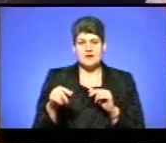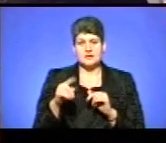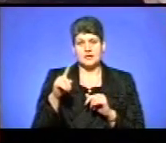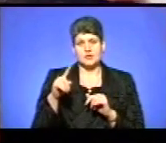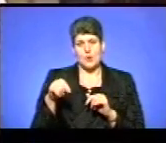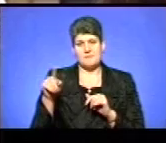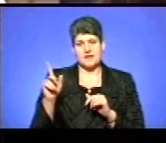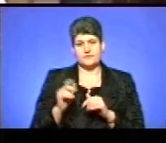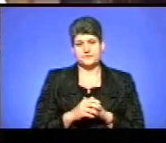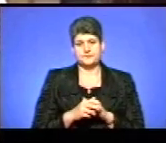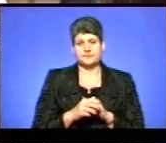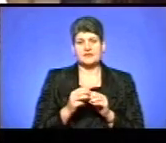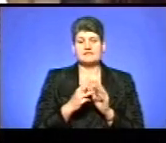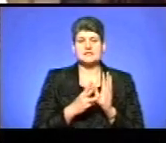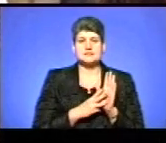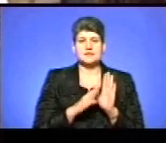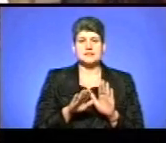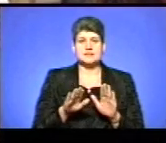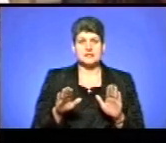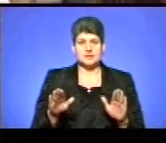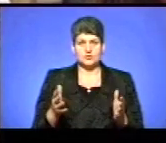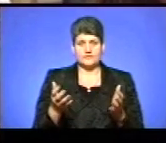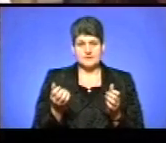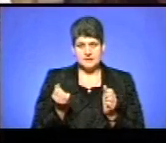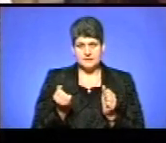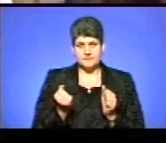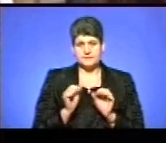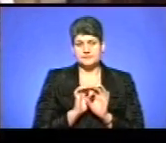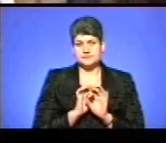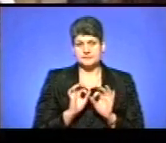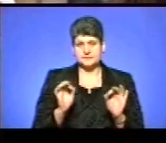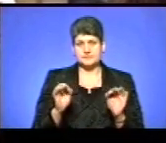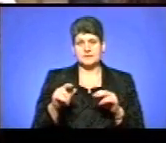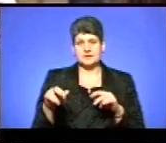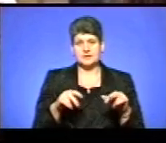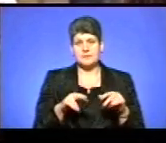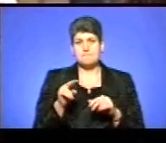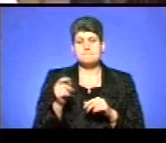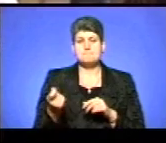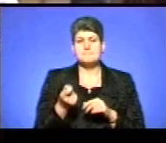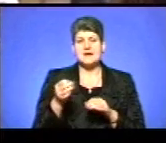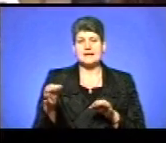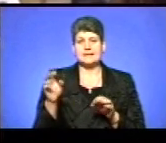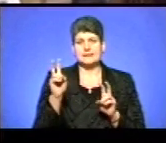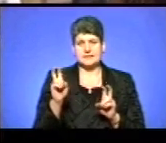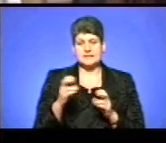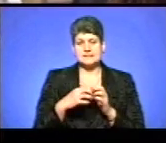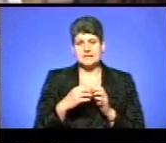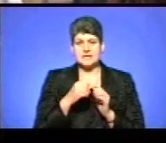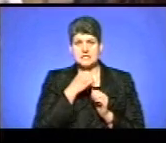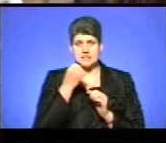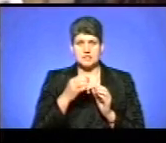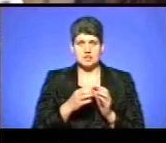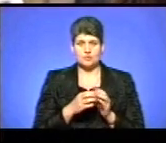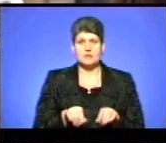номерів. 18 діток писали, а саме зразковий ансамбль класичного танцю «Перлина», середня і старша група,